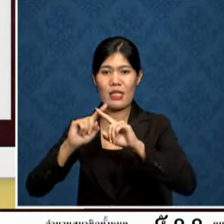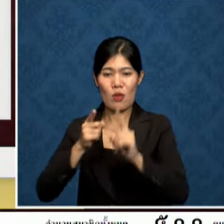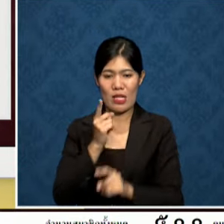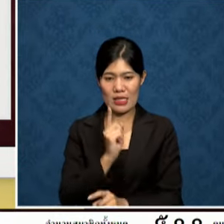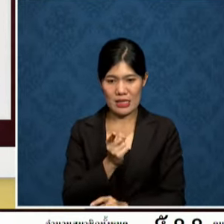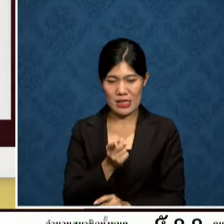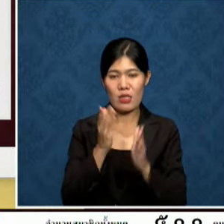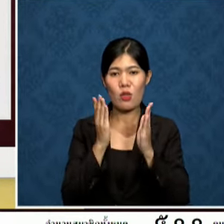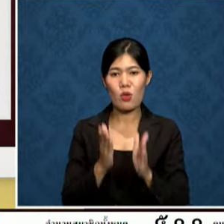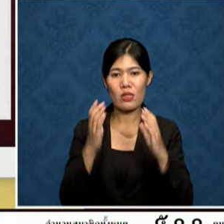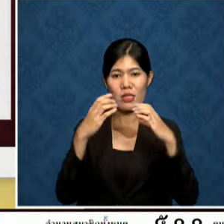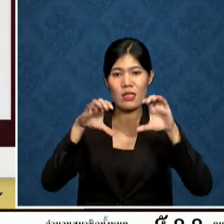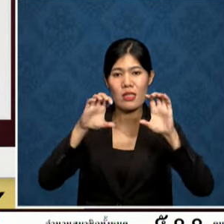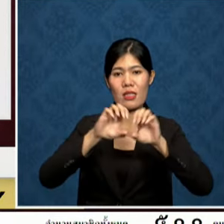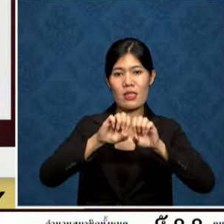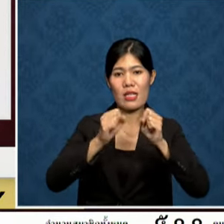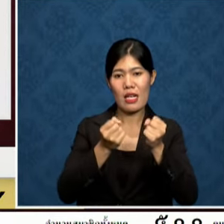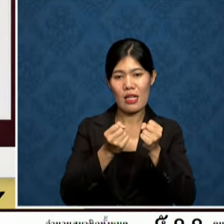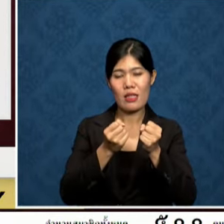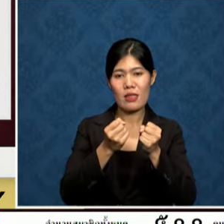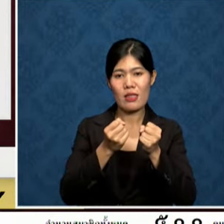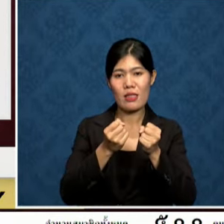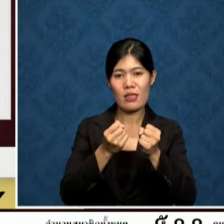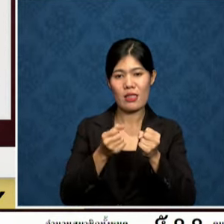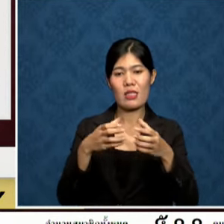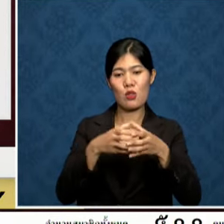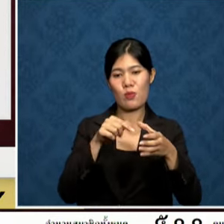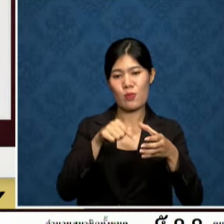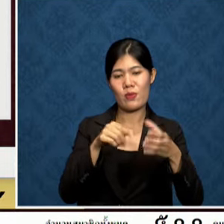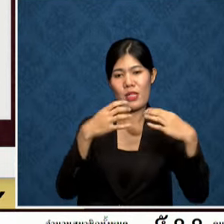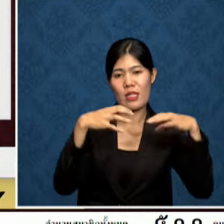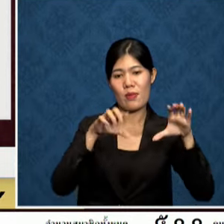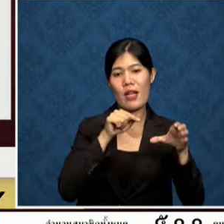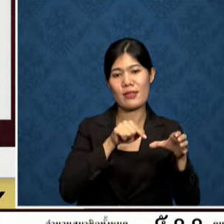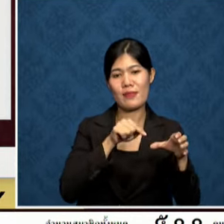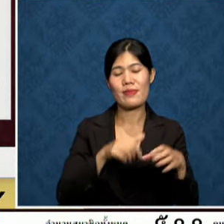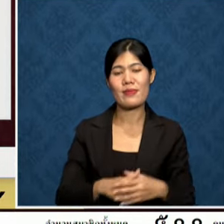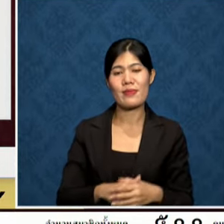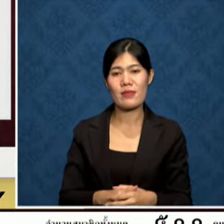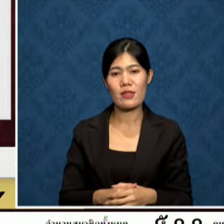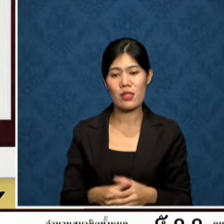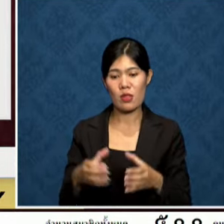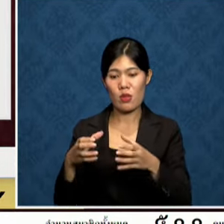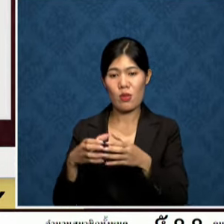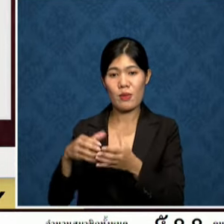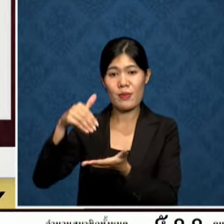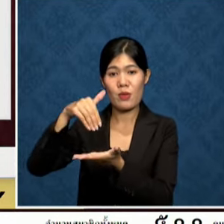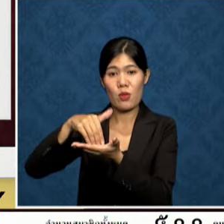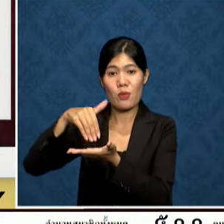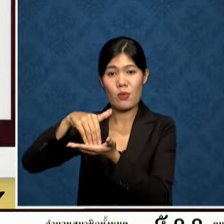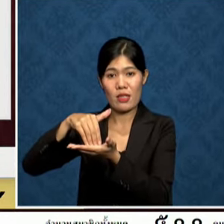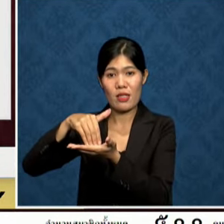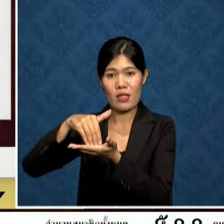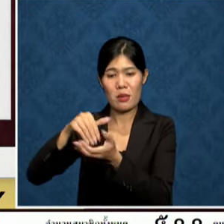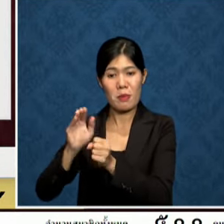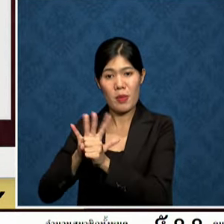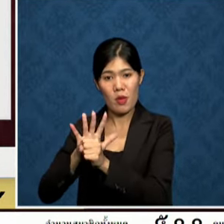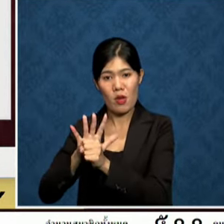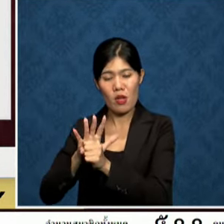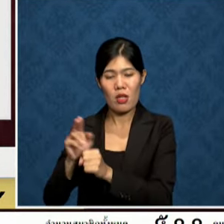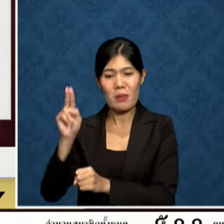ประธานท่านอาจจะบอกว่าถ้าไม่พอเนี่ยให้ไปใช้งบกลางเอาก็ได้หรือว่าถ้ามันงบกลางยังไม่พออีกให้เอาไปใช้เงินคง